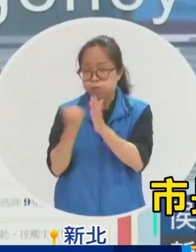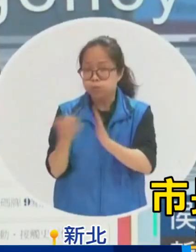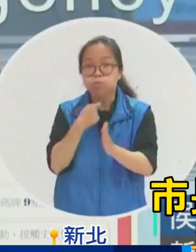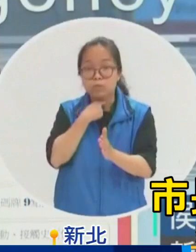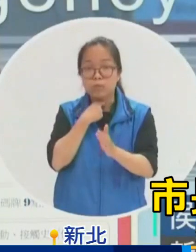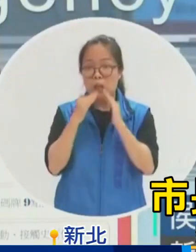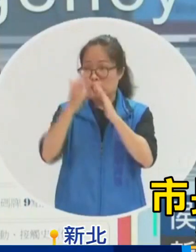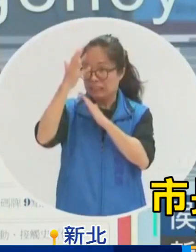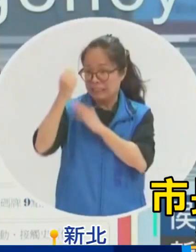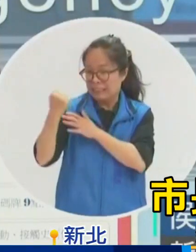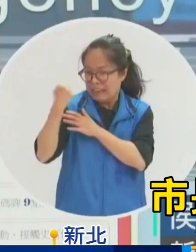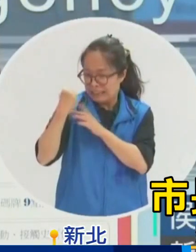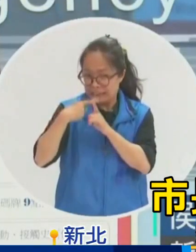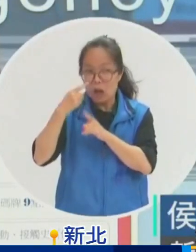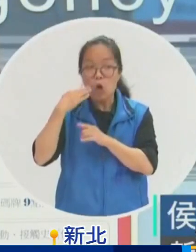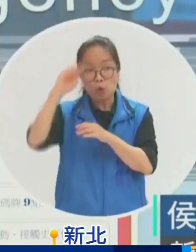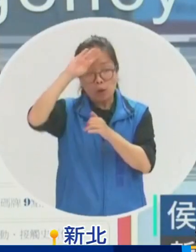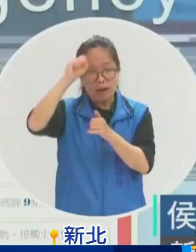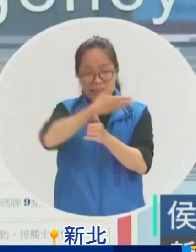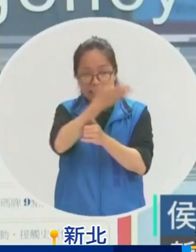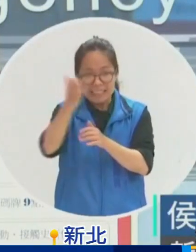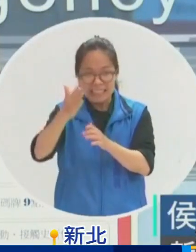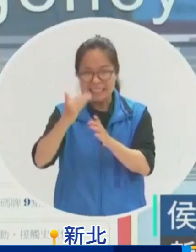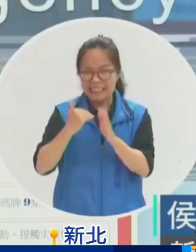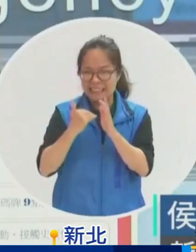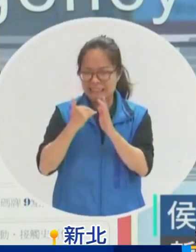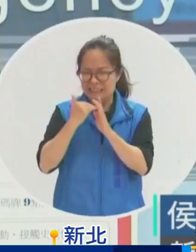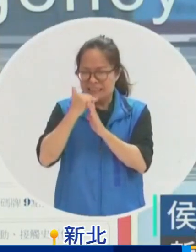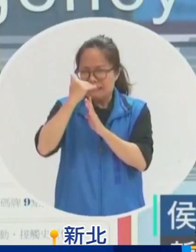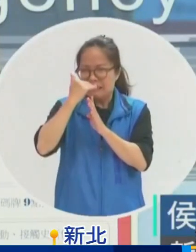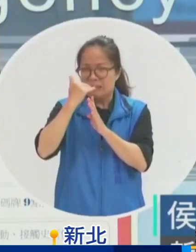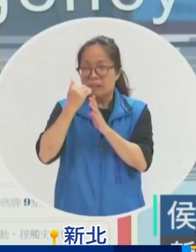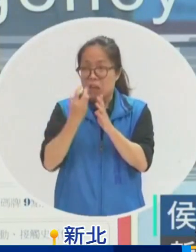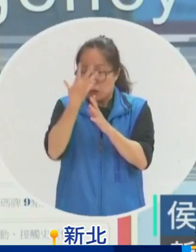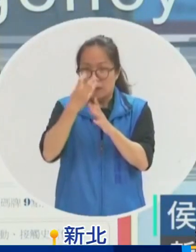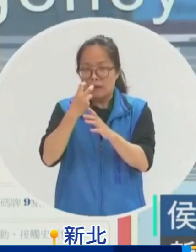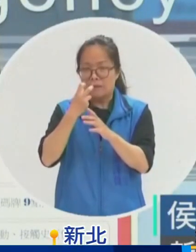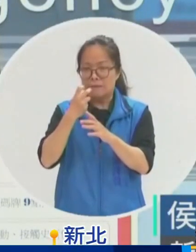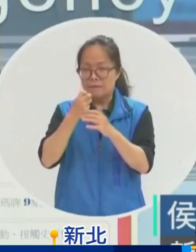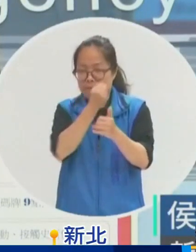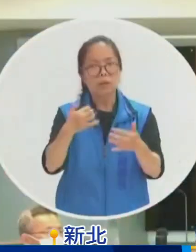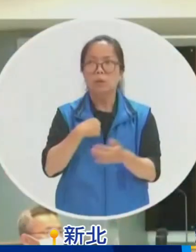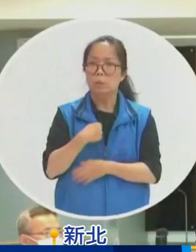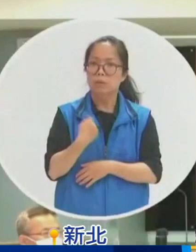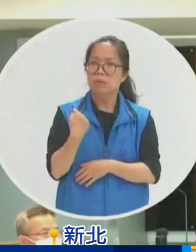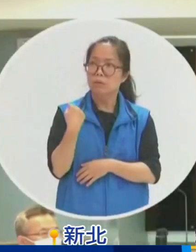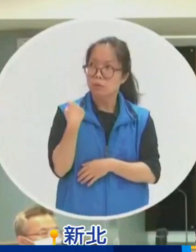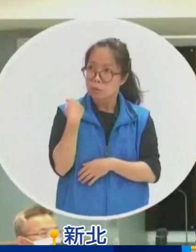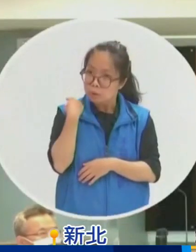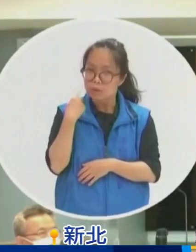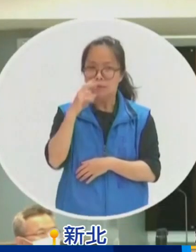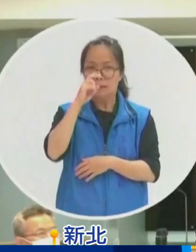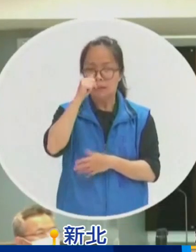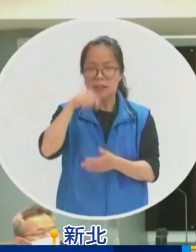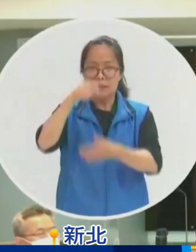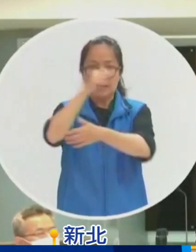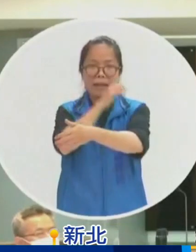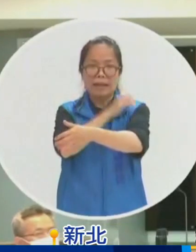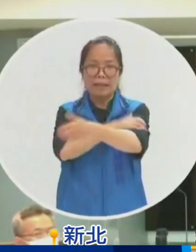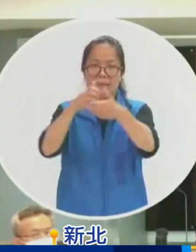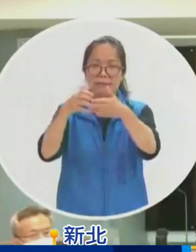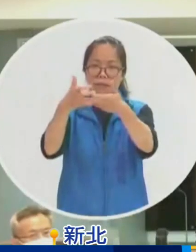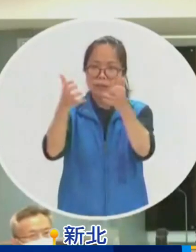强度只要疫情没有上来，我的强度的管制会越来越高。特别跟陈部长私